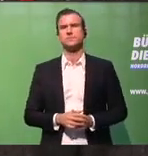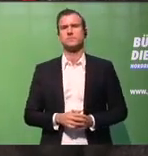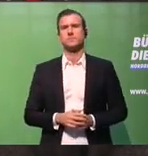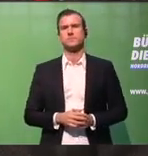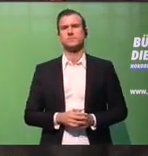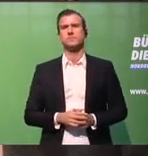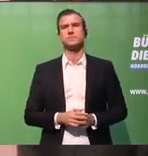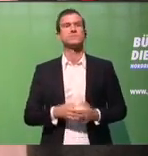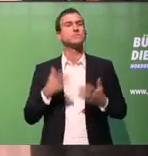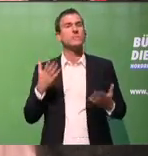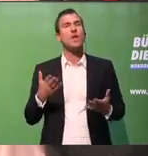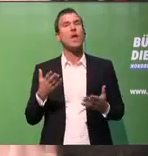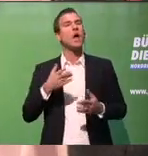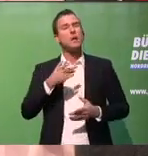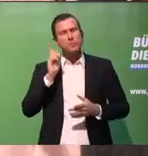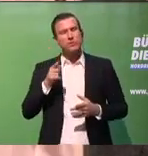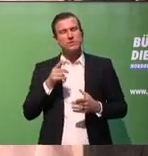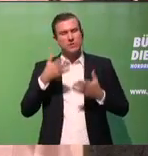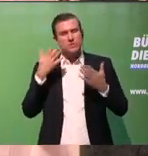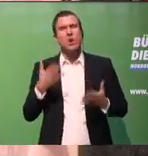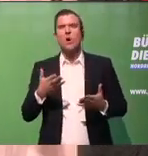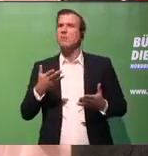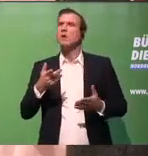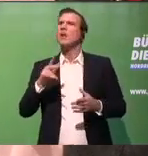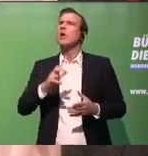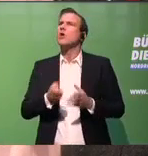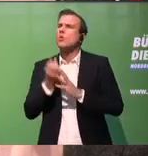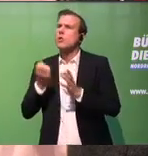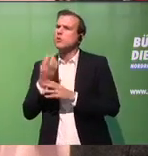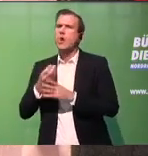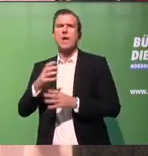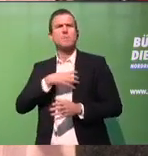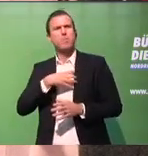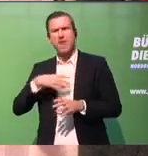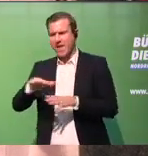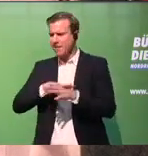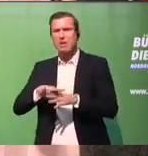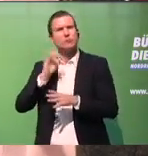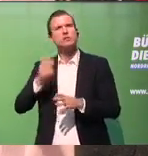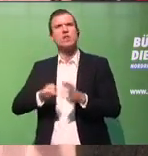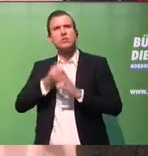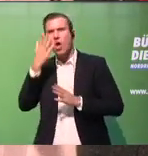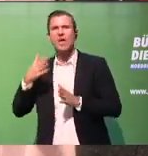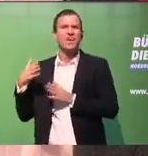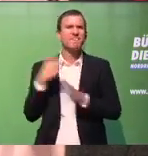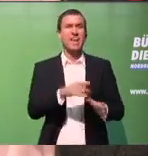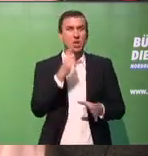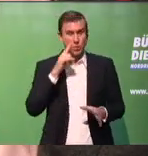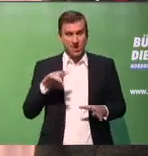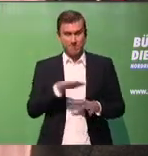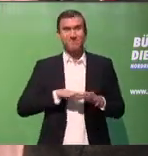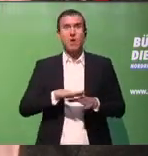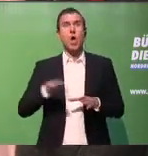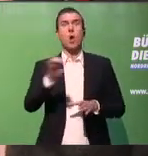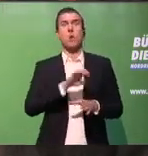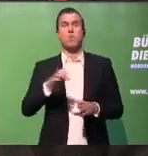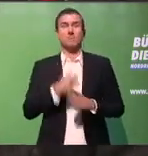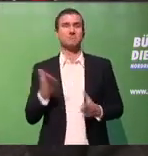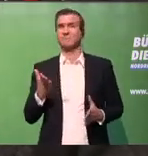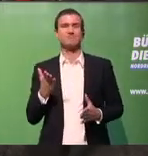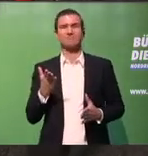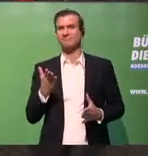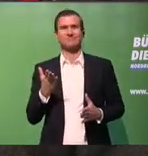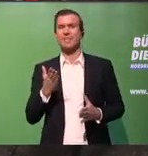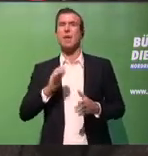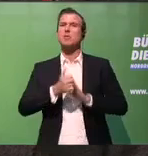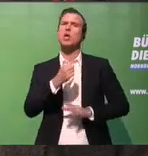Es gilt, neue Wege aus diesem soziokulturellen Problem zu finden, nicht nur in unserem Europa. Gerade mit einer